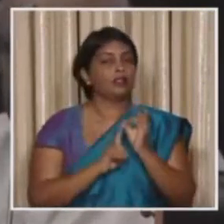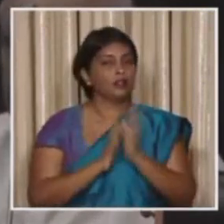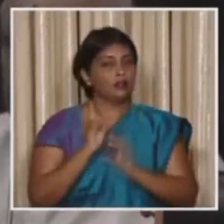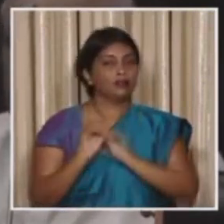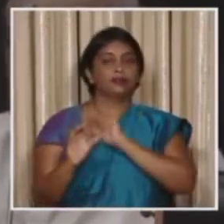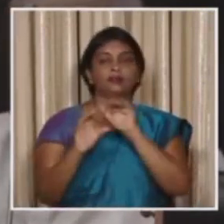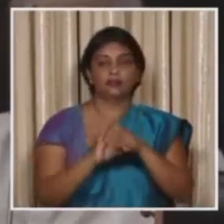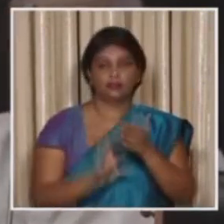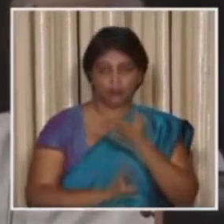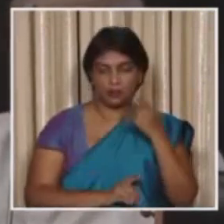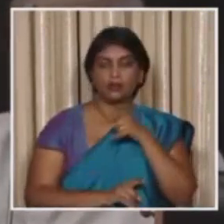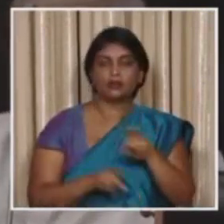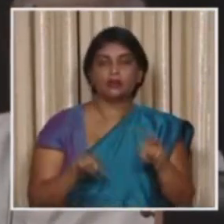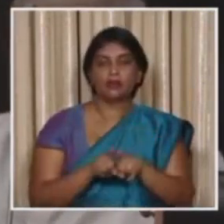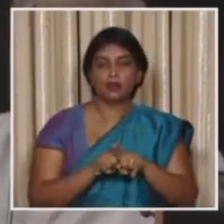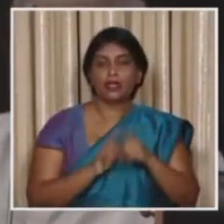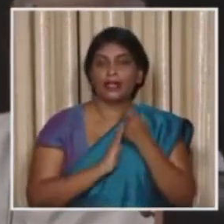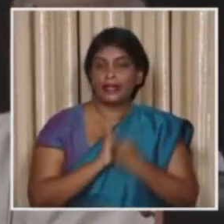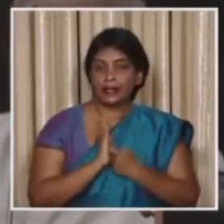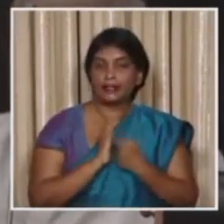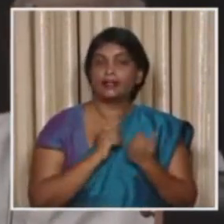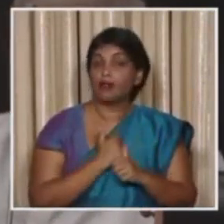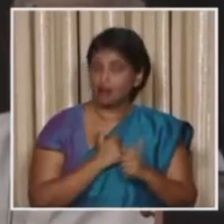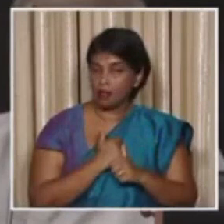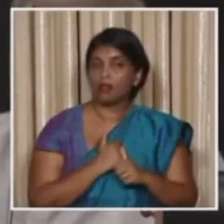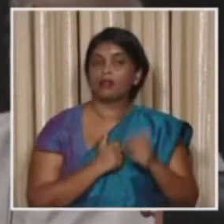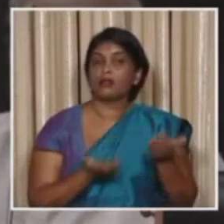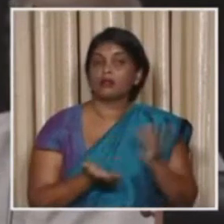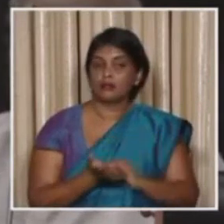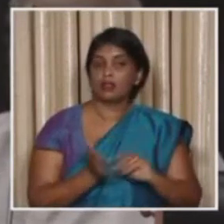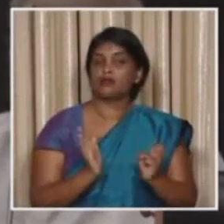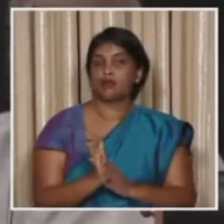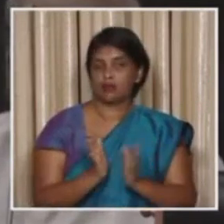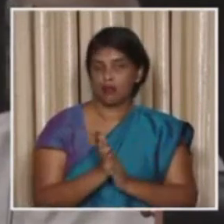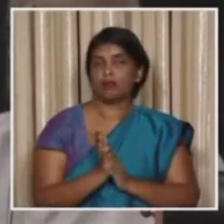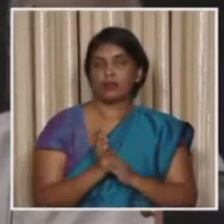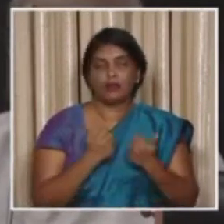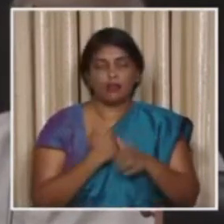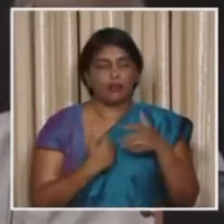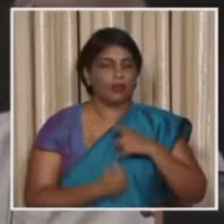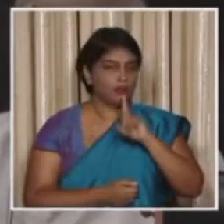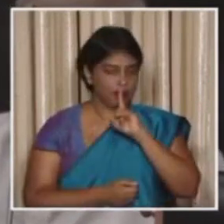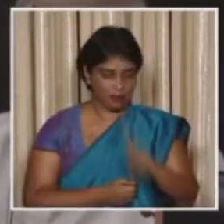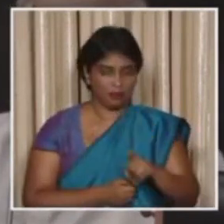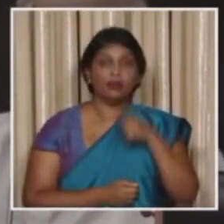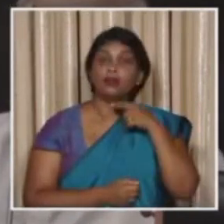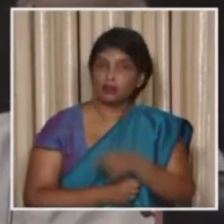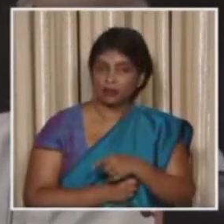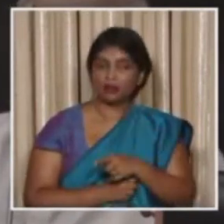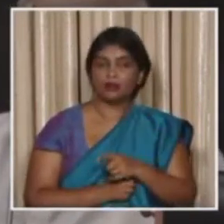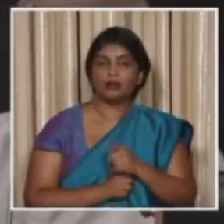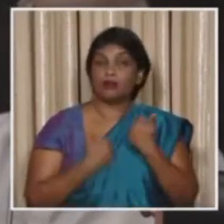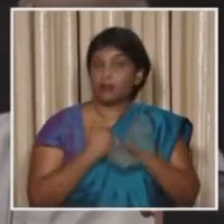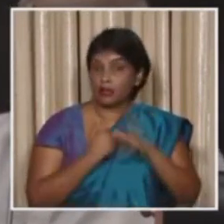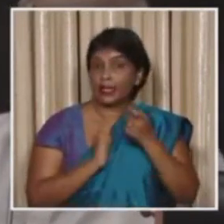පත් කළ හැකියි. ඒ වගේම නීති සම්පාදනය සඳහා තවත් කමිටුවක් පත් කළ යුතුයයි අප යෝජනා කරනවා. එමගින්